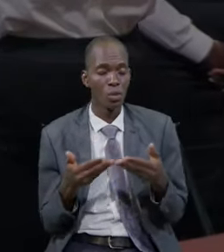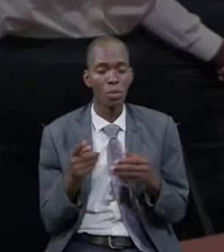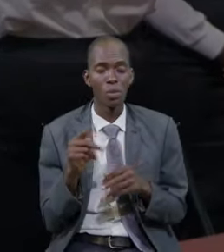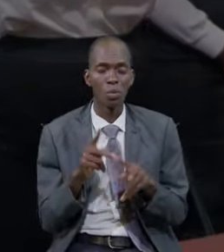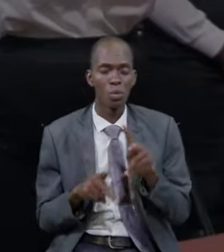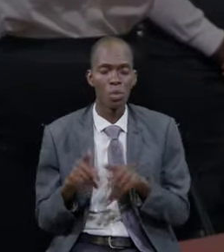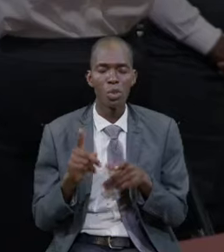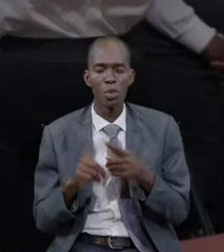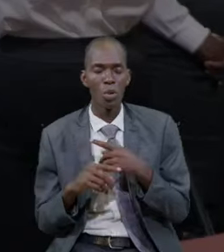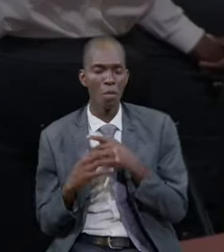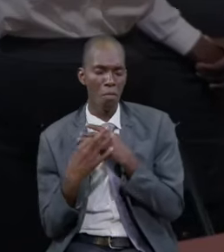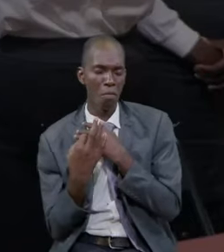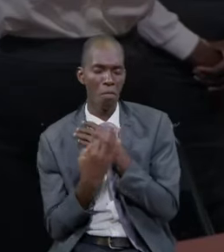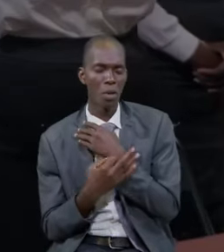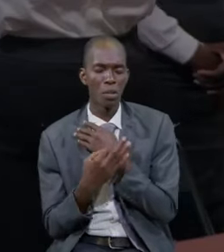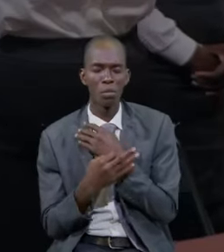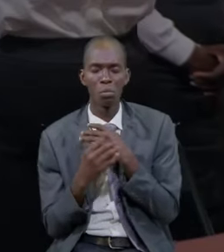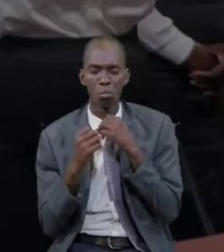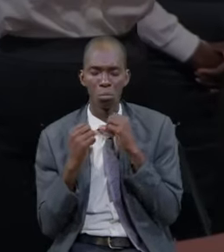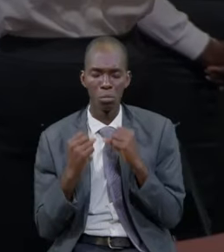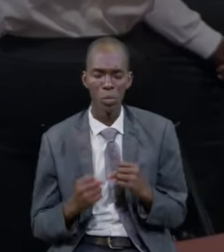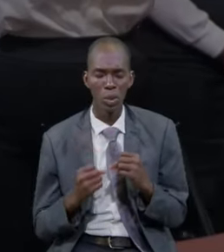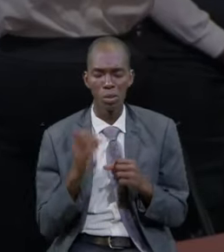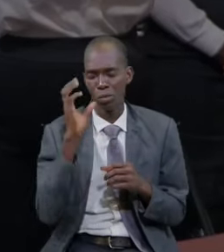Ne les présente pas aux puissances étrangères.